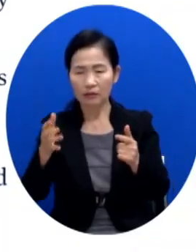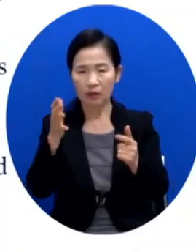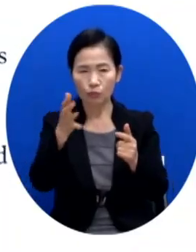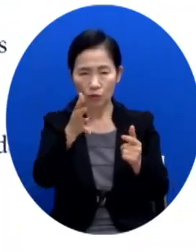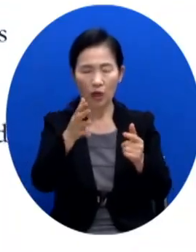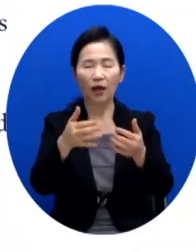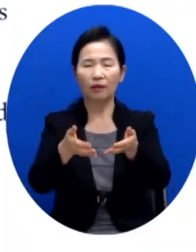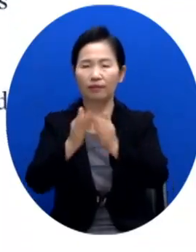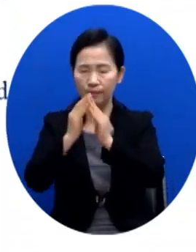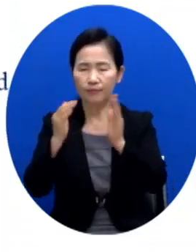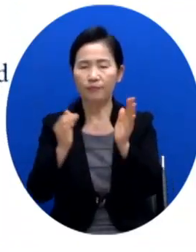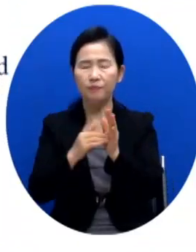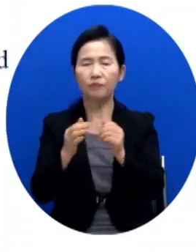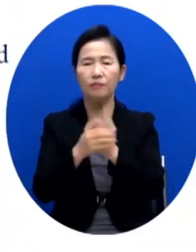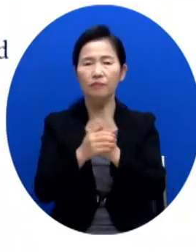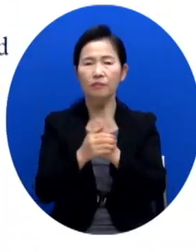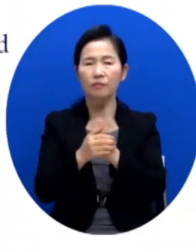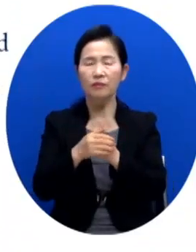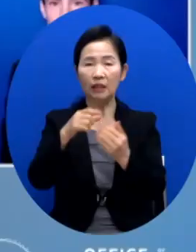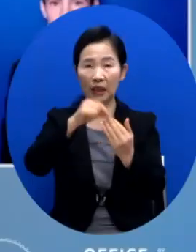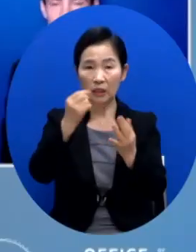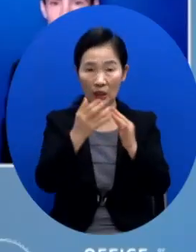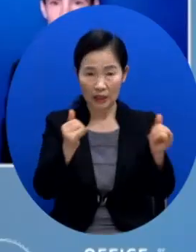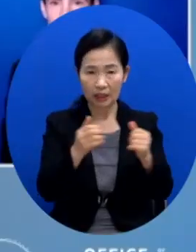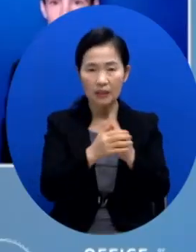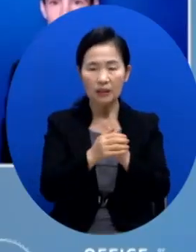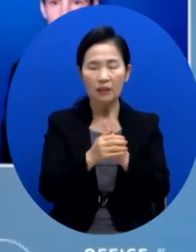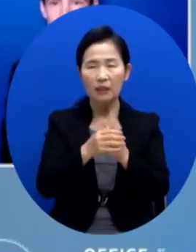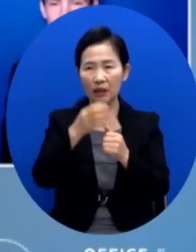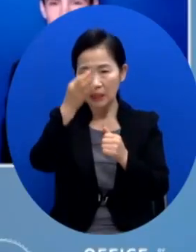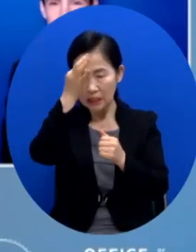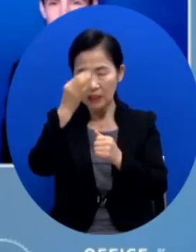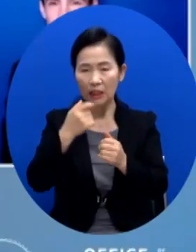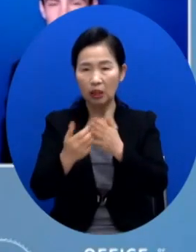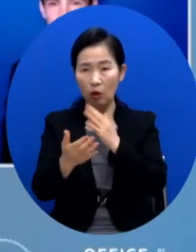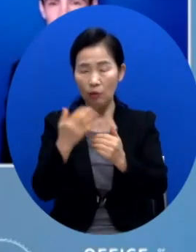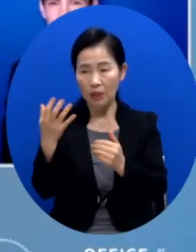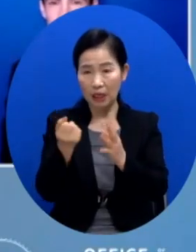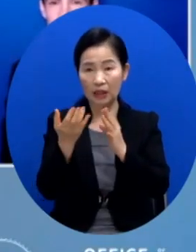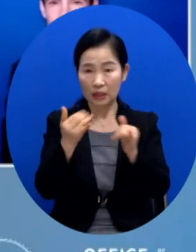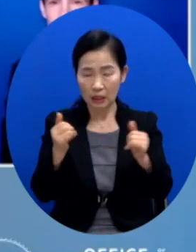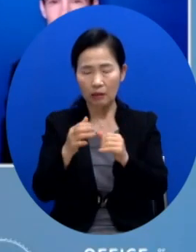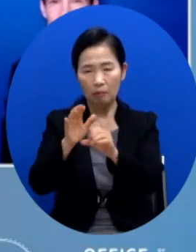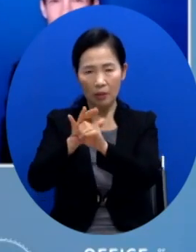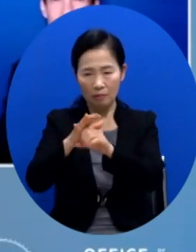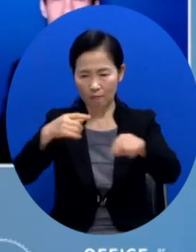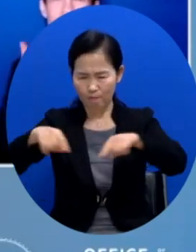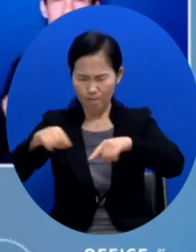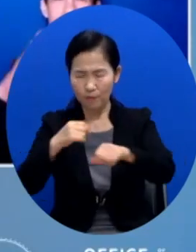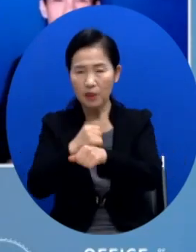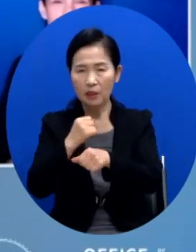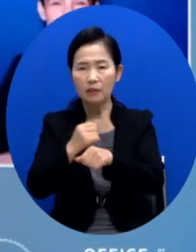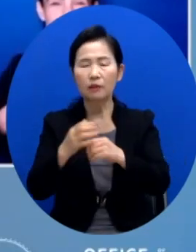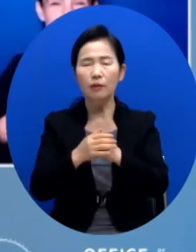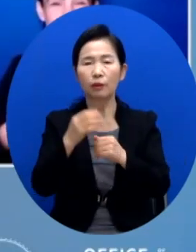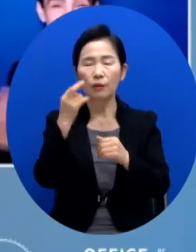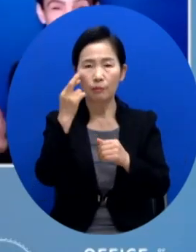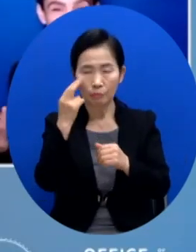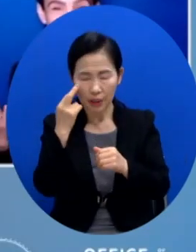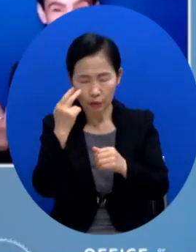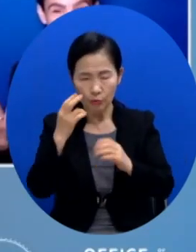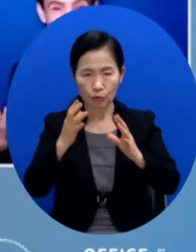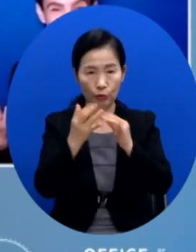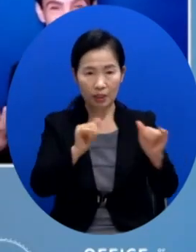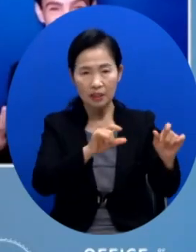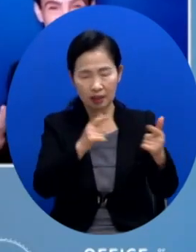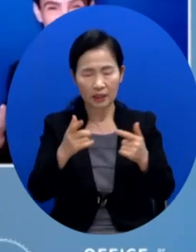발표했는데요. 바이든 당선인은 기량과 경험을 갖춘 팀이 팬데믹을 통제해 미국 국민들이 사랑하는 사람들과